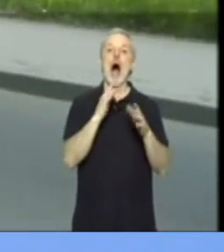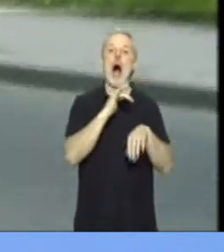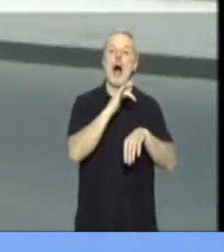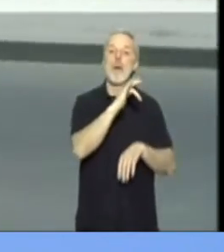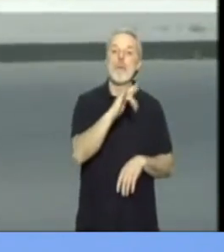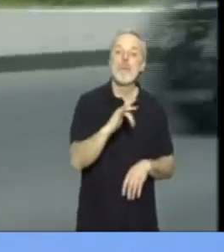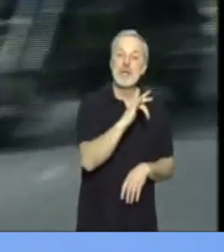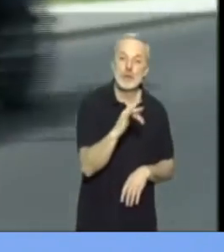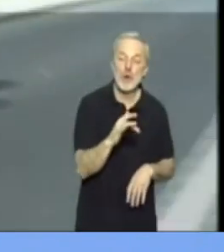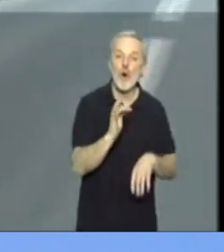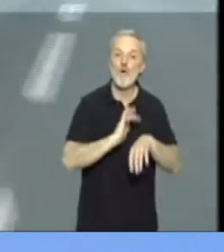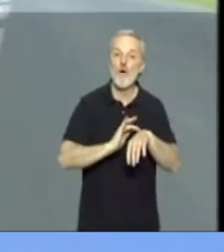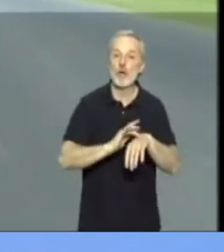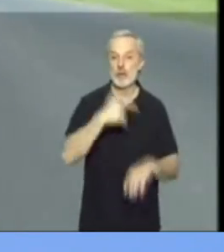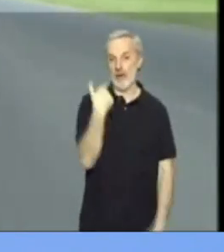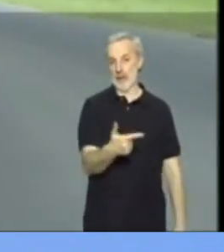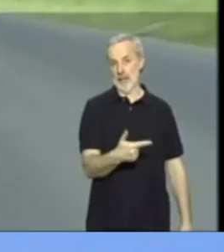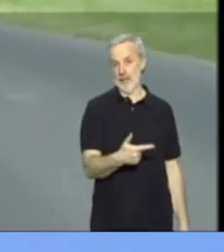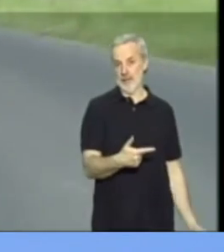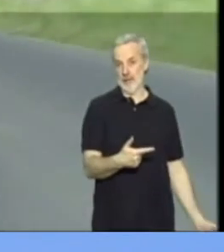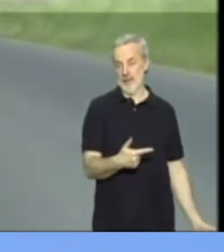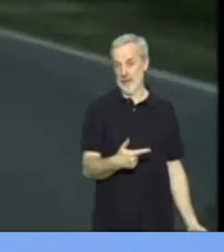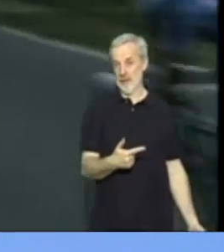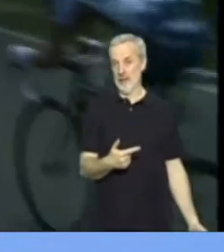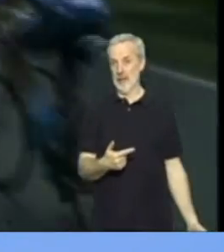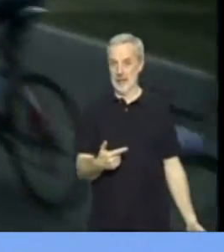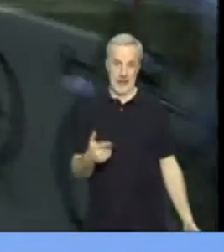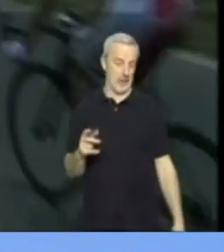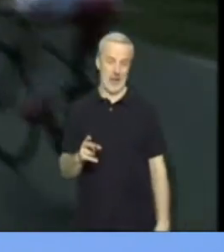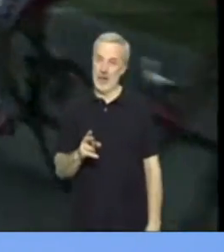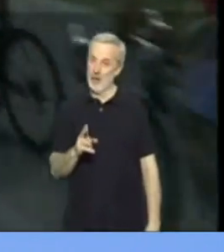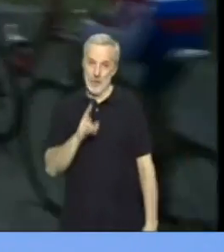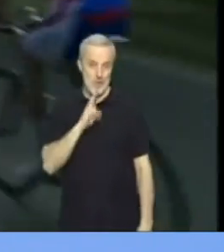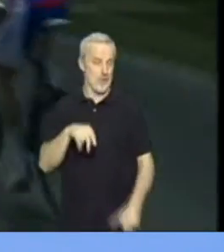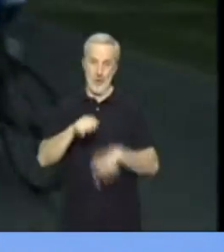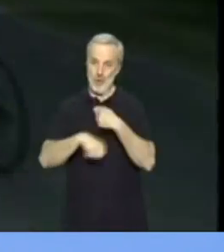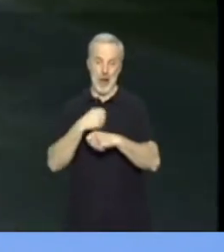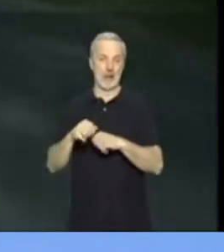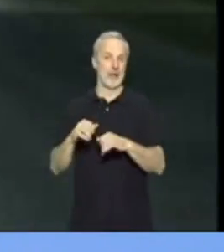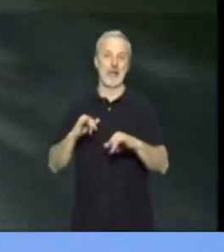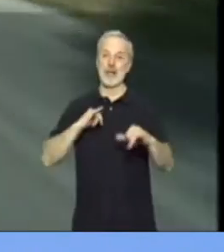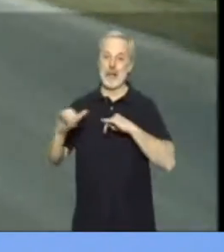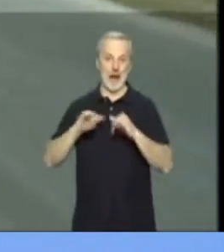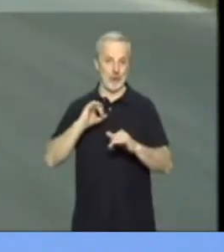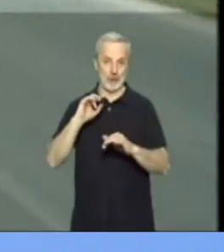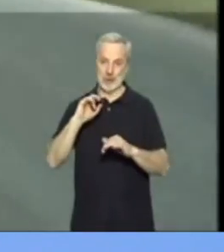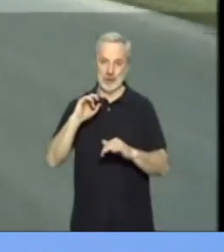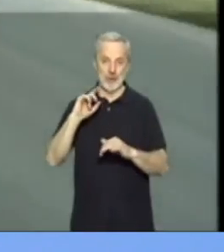jsme schopni do závodu akceptovat. Takže ten závod je ohromně, my bychom mohli pořádat dva